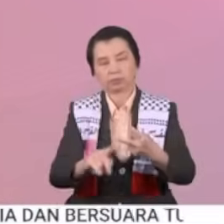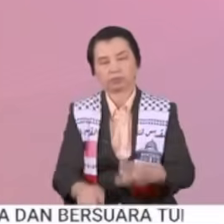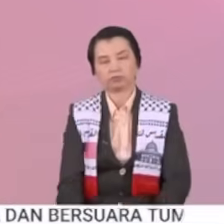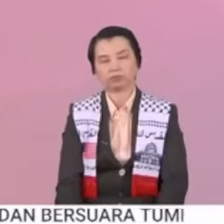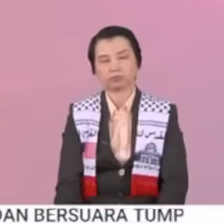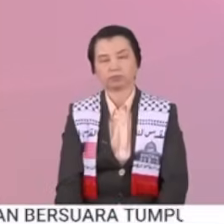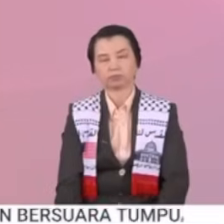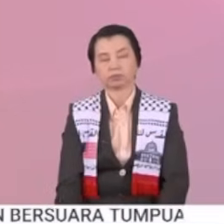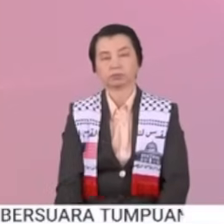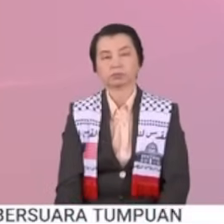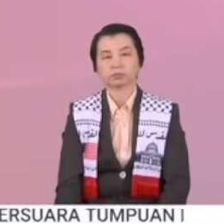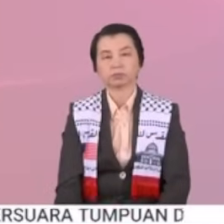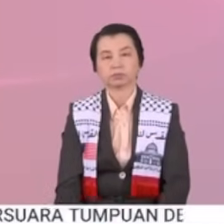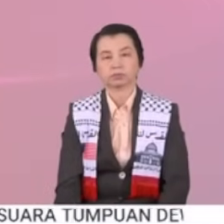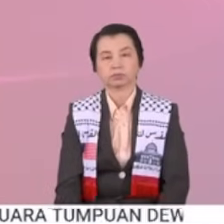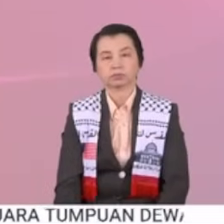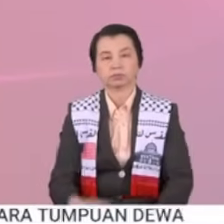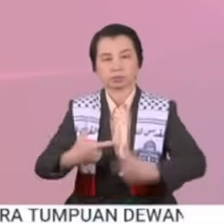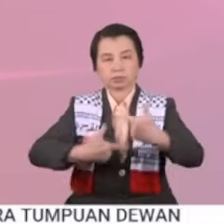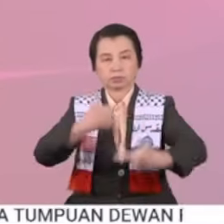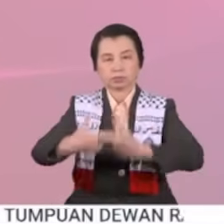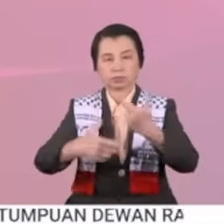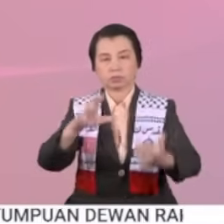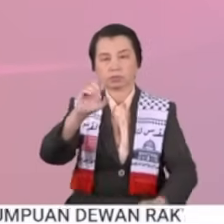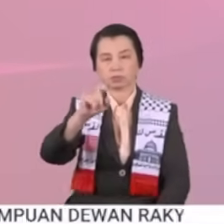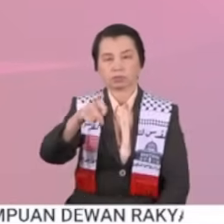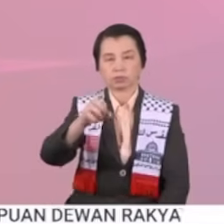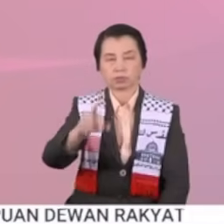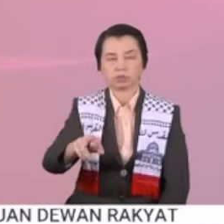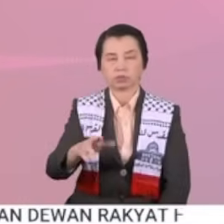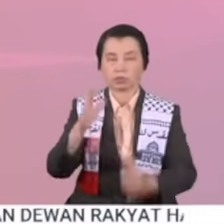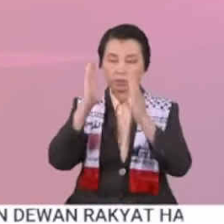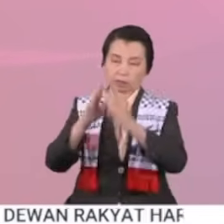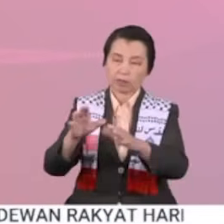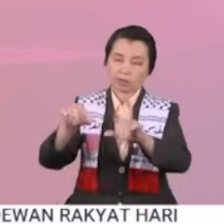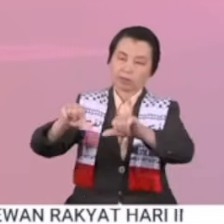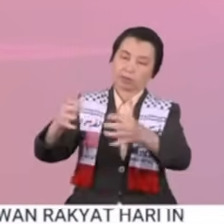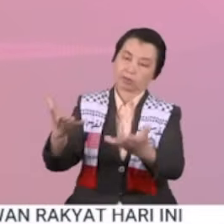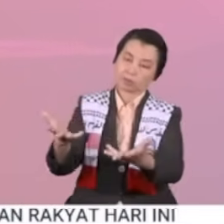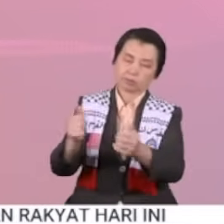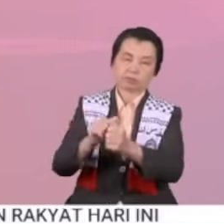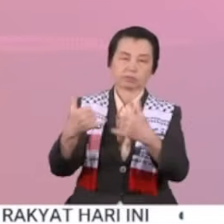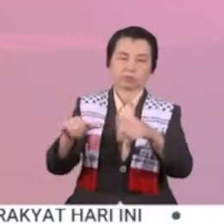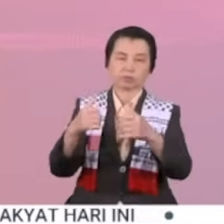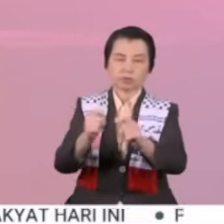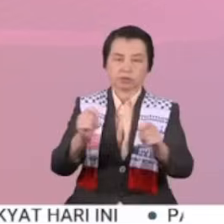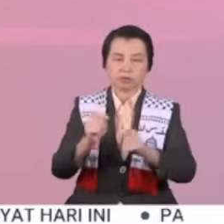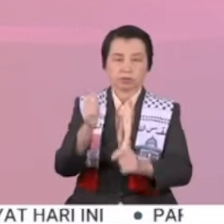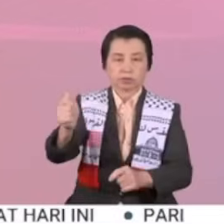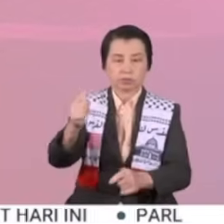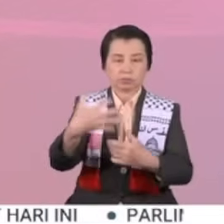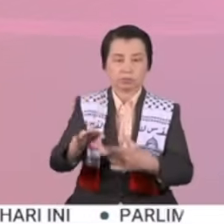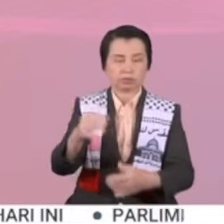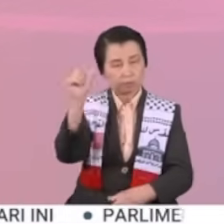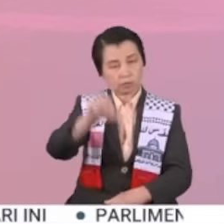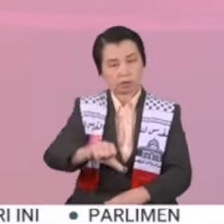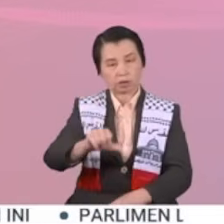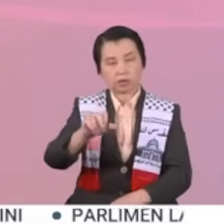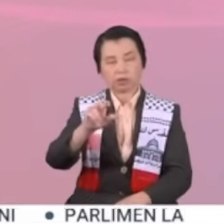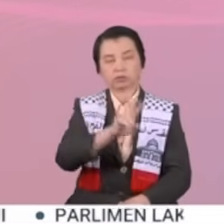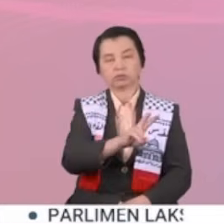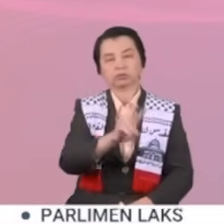Australia keperkembangan Liga Super Sri Pahang FC gagal memanfaatkan kelebihan bermain di laman sendiri selepas tunduk